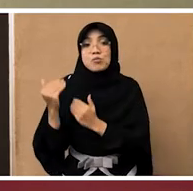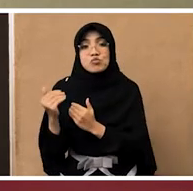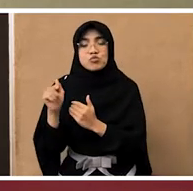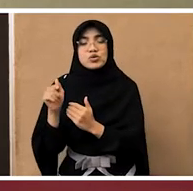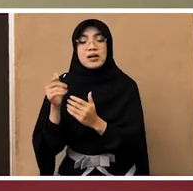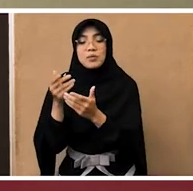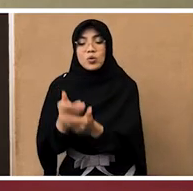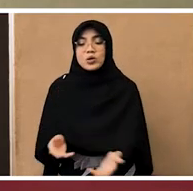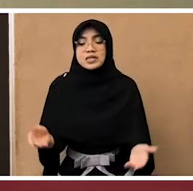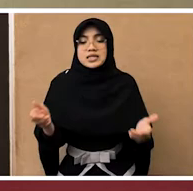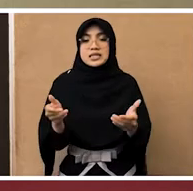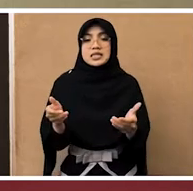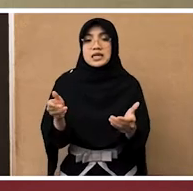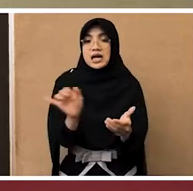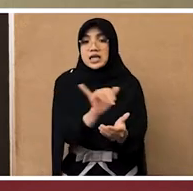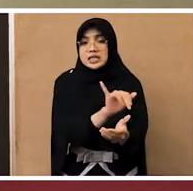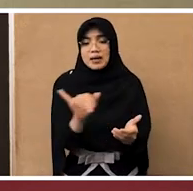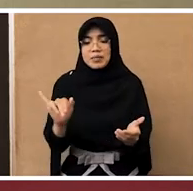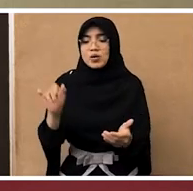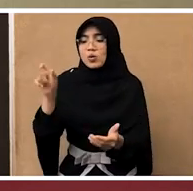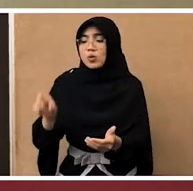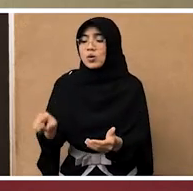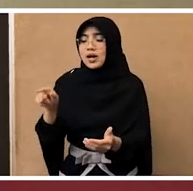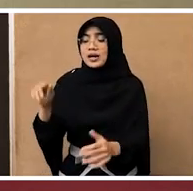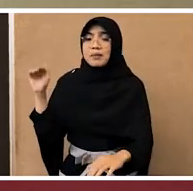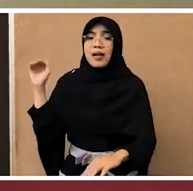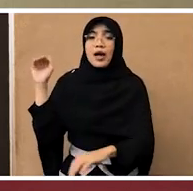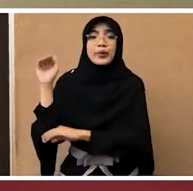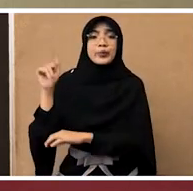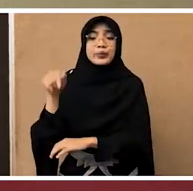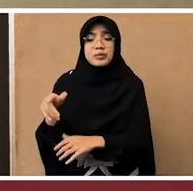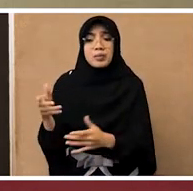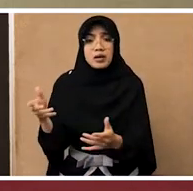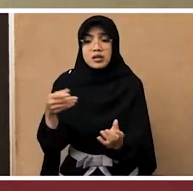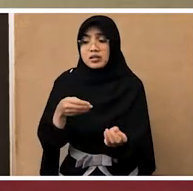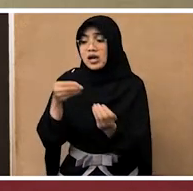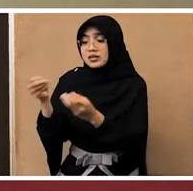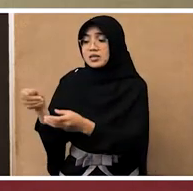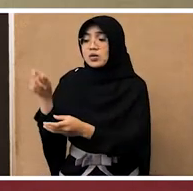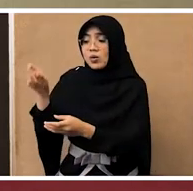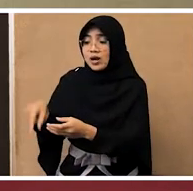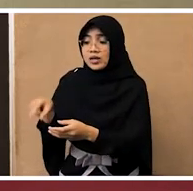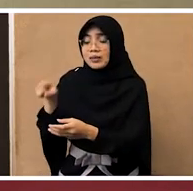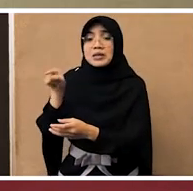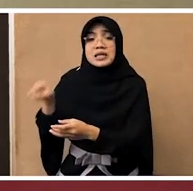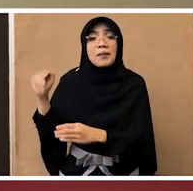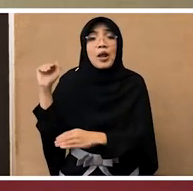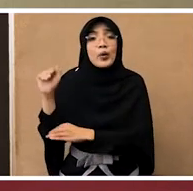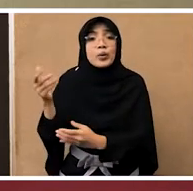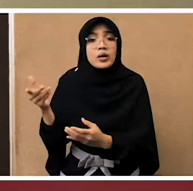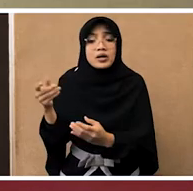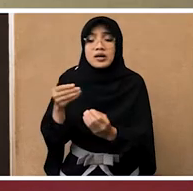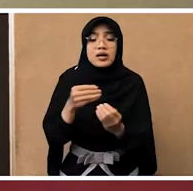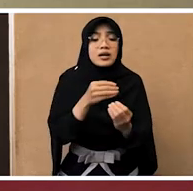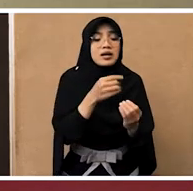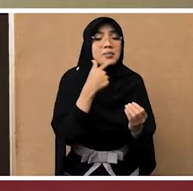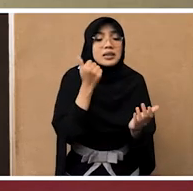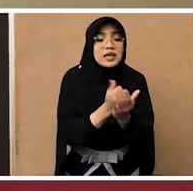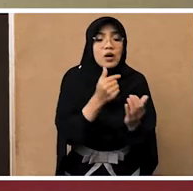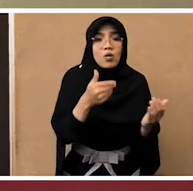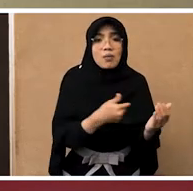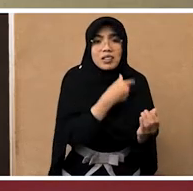dalam kondisi yang sama justru pengampunya sendiri yang melakukan Lalu bagaimana itu tidak akan terwakili kepentingan